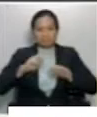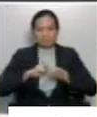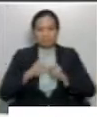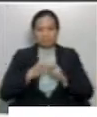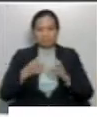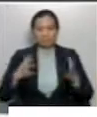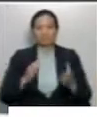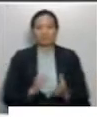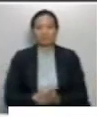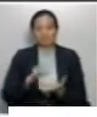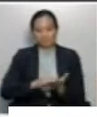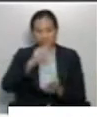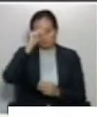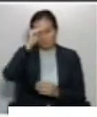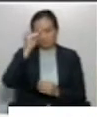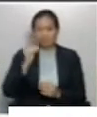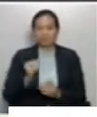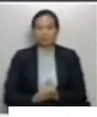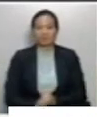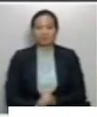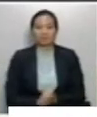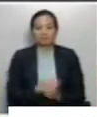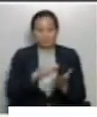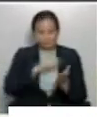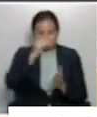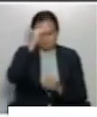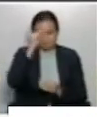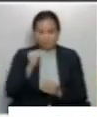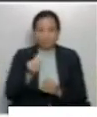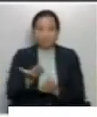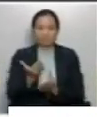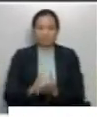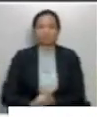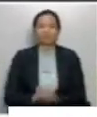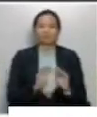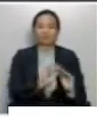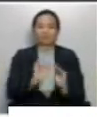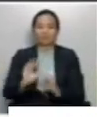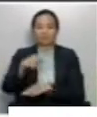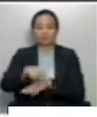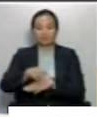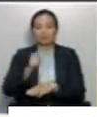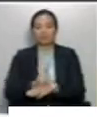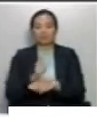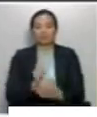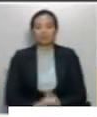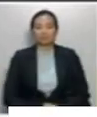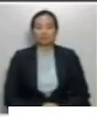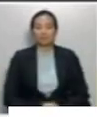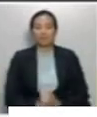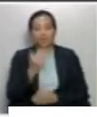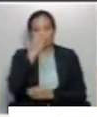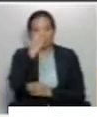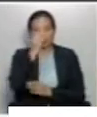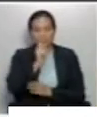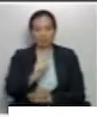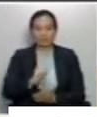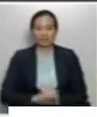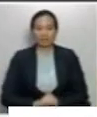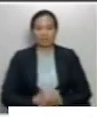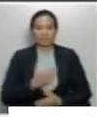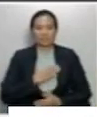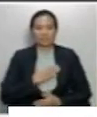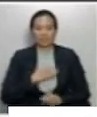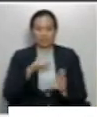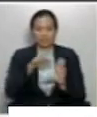าไม่ให้มีค่าเรียนดีที่สุดอันนี้ผมฝากท่านประธานว่าทำไมเราถึงจะไม่มีค่า